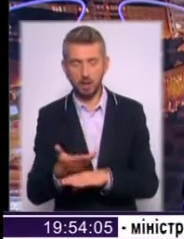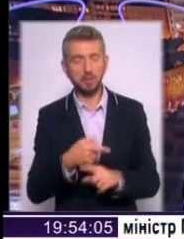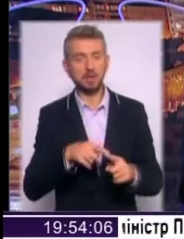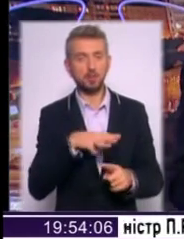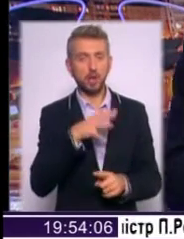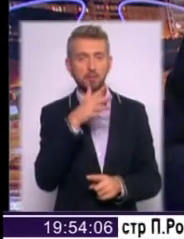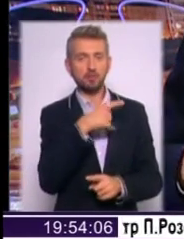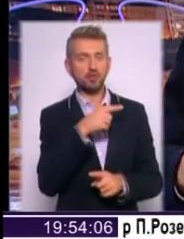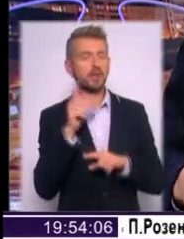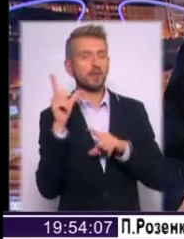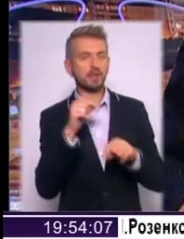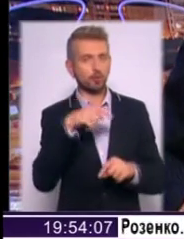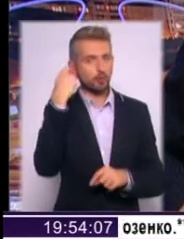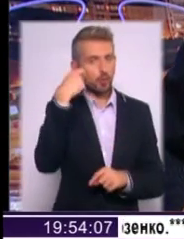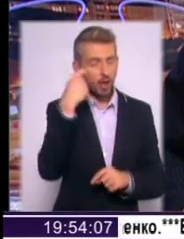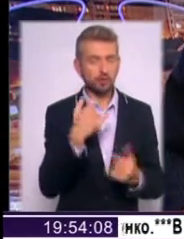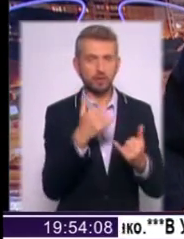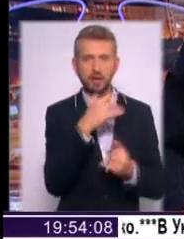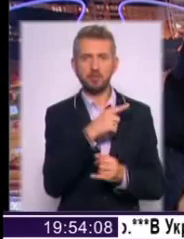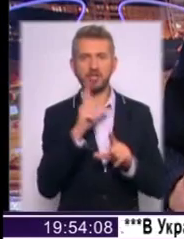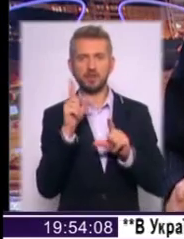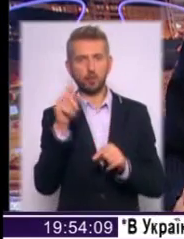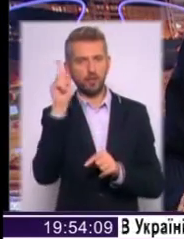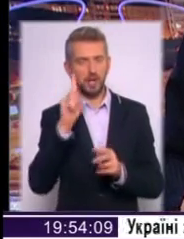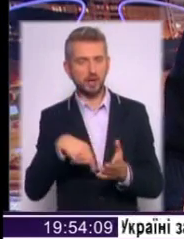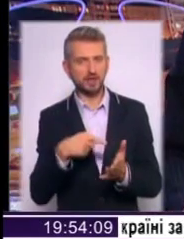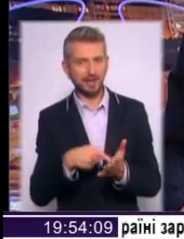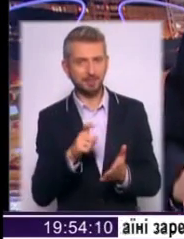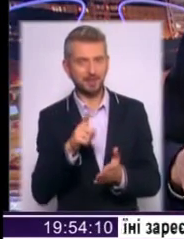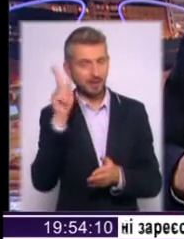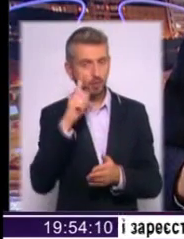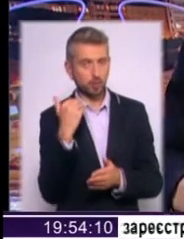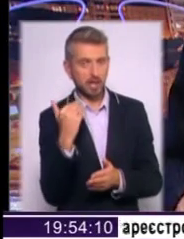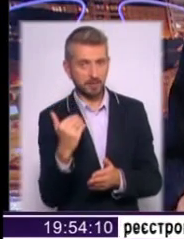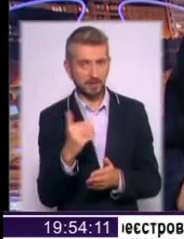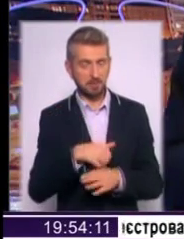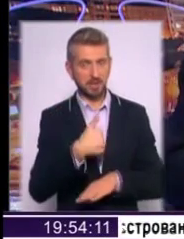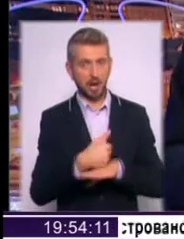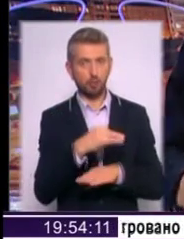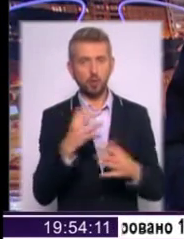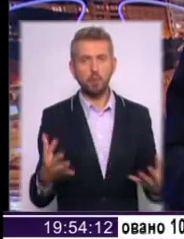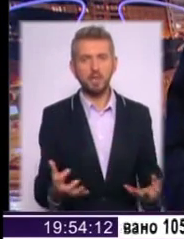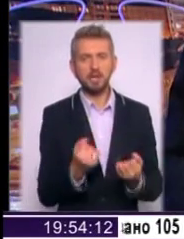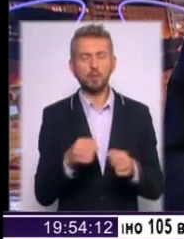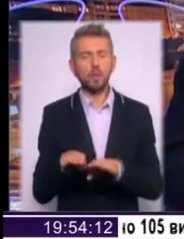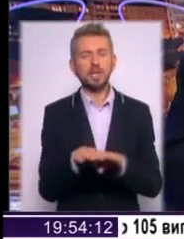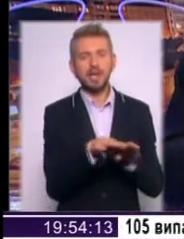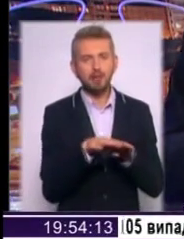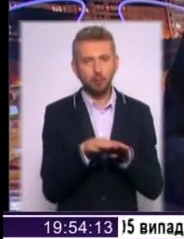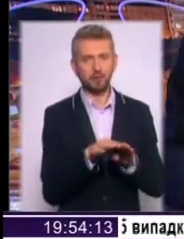візиту в Туреччину, і зараз під час візиту в Єрусалим, з Єрусалим патріархом, про підтримку оцієї єдності з тим,